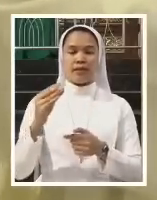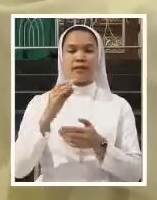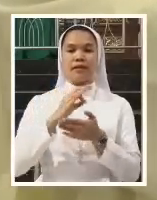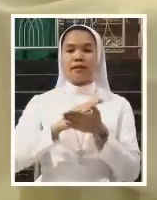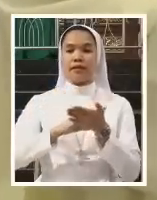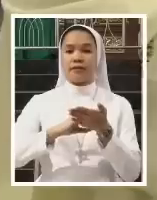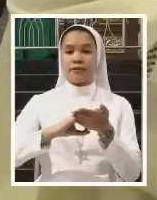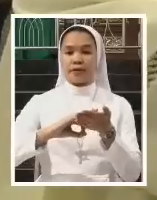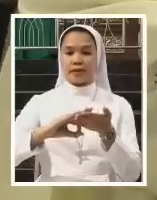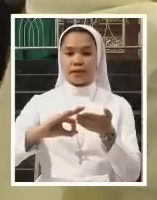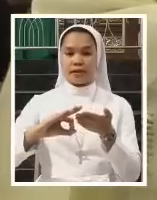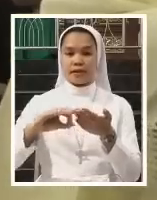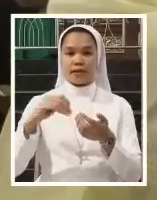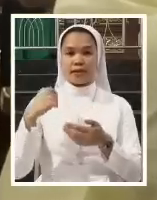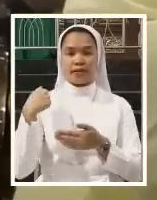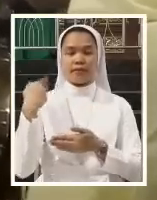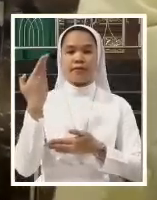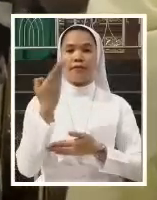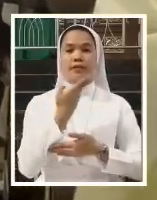asin